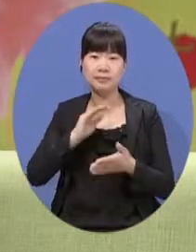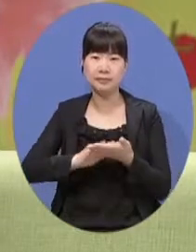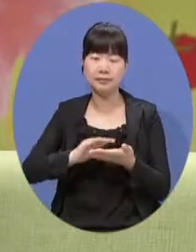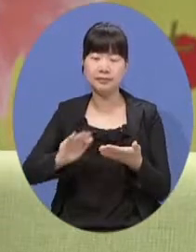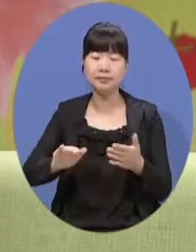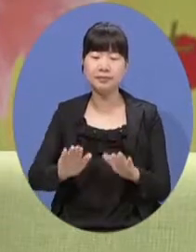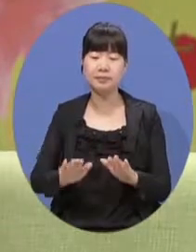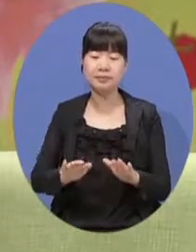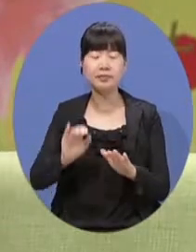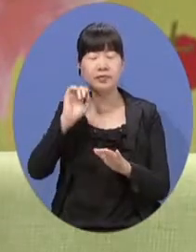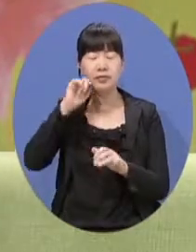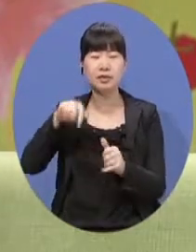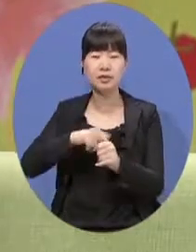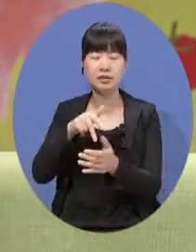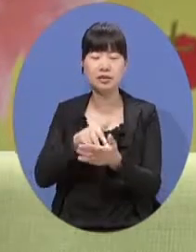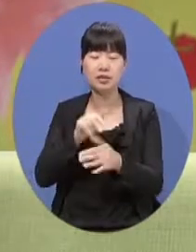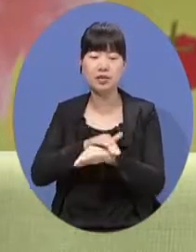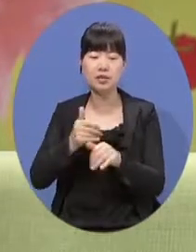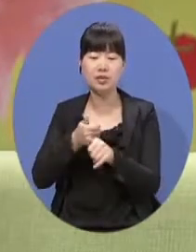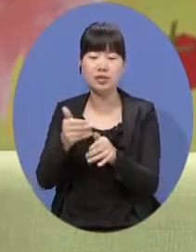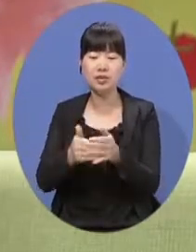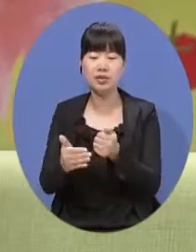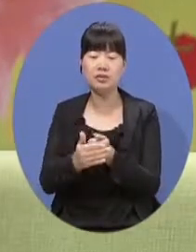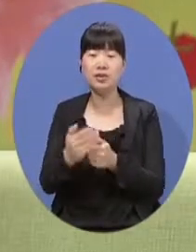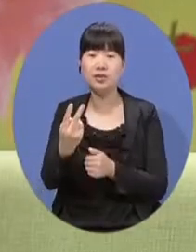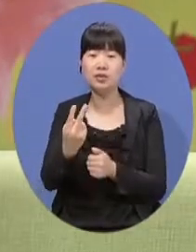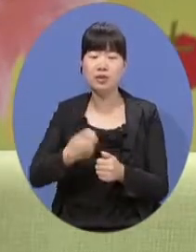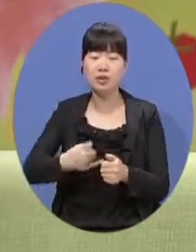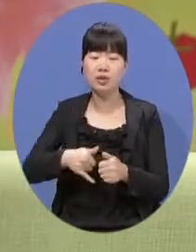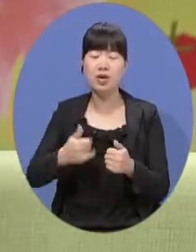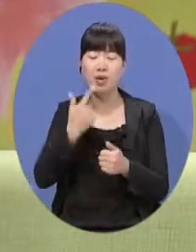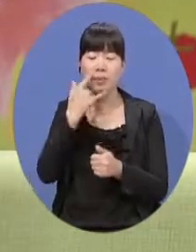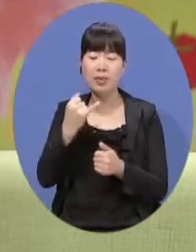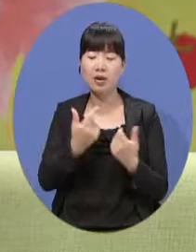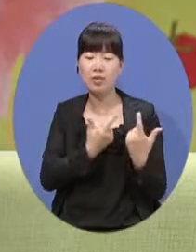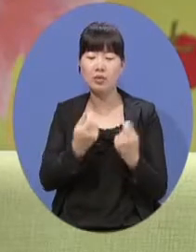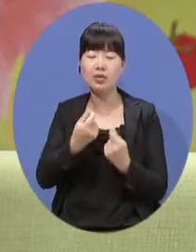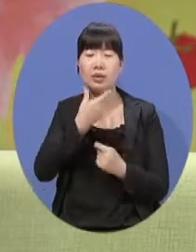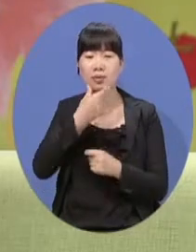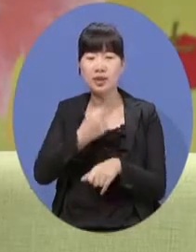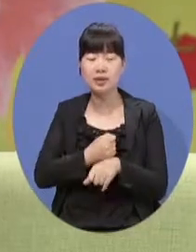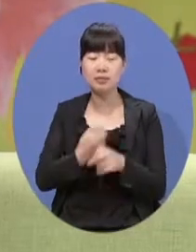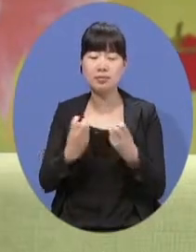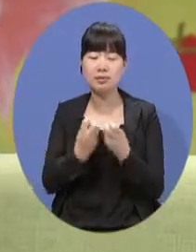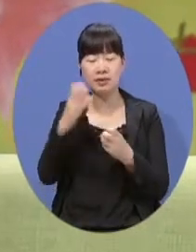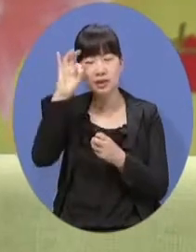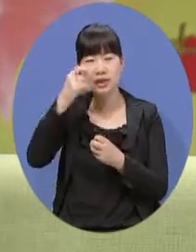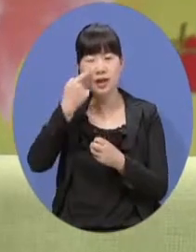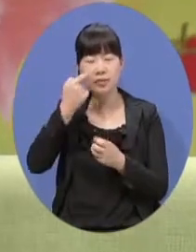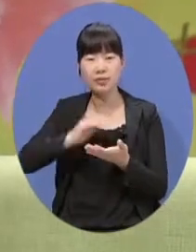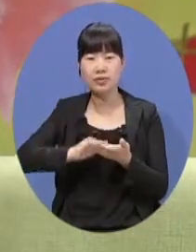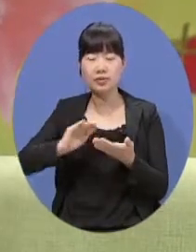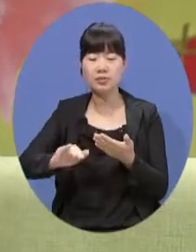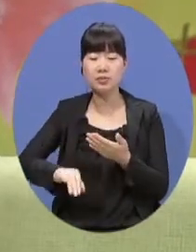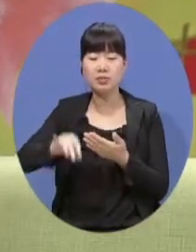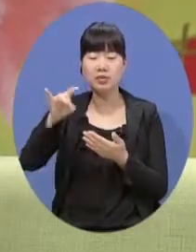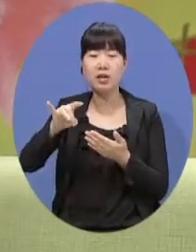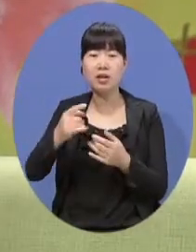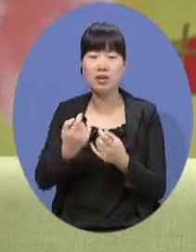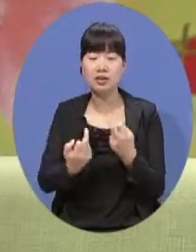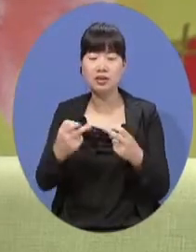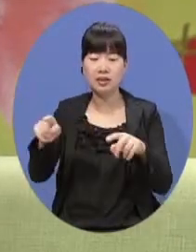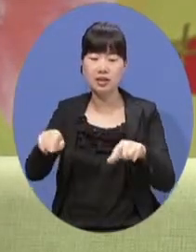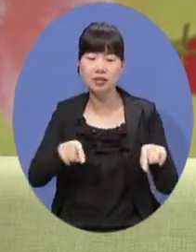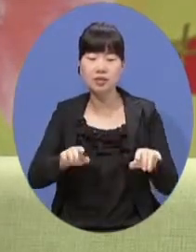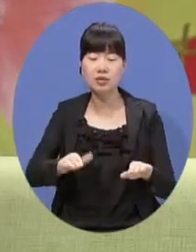자, 그렇다면 이렇게 어려운 현실을 잘 극복해서 두 아이와 엄마 모두 행복할 수 있는 방법을 오늘 찾아보도록 하겠습니다. 먼저 과연 형제들에 관해서